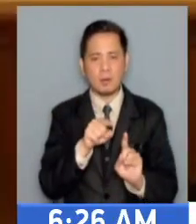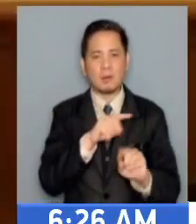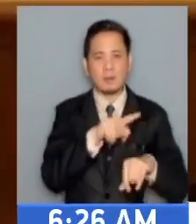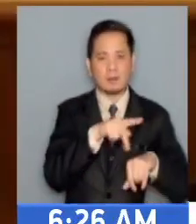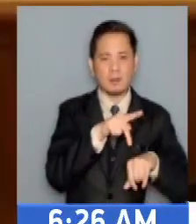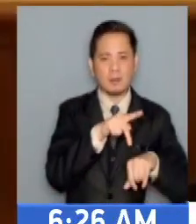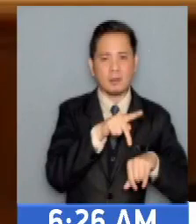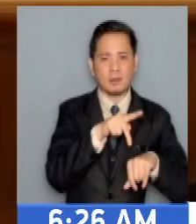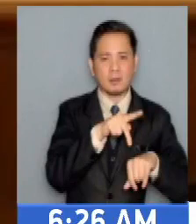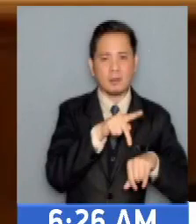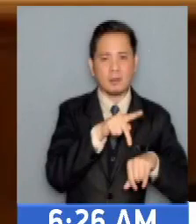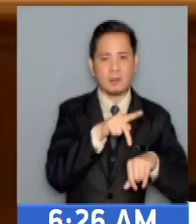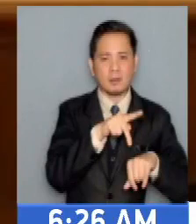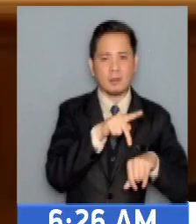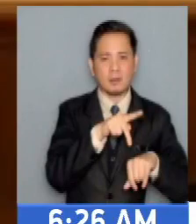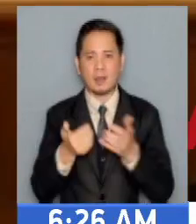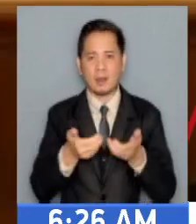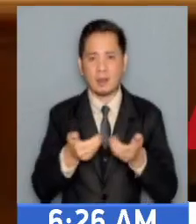Yes, I'm in favor of